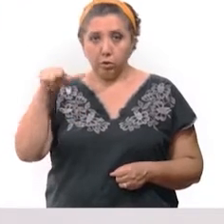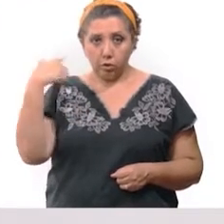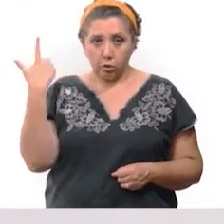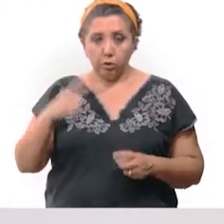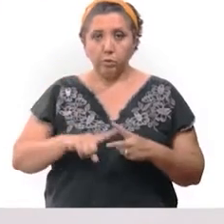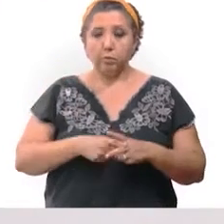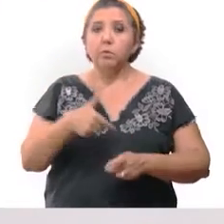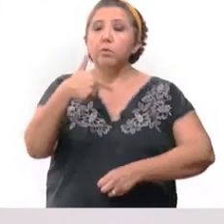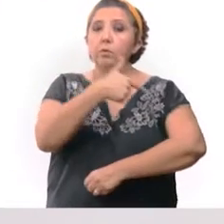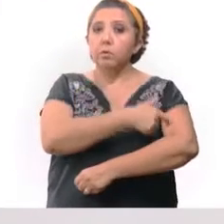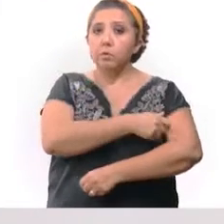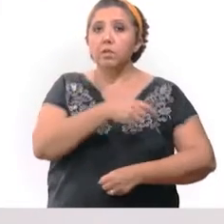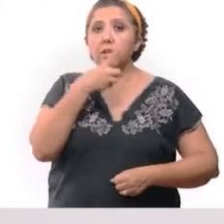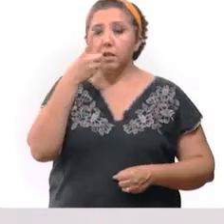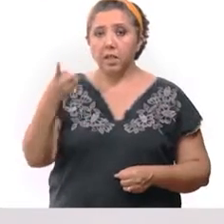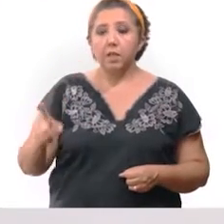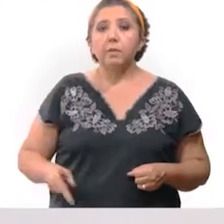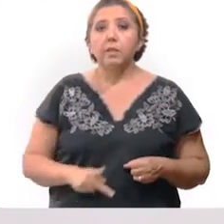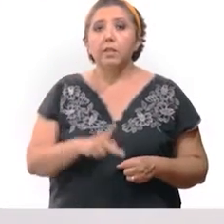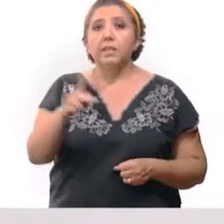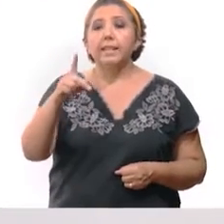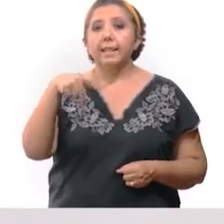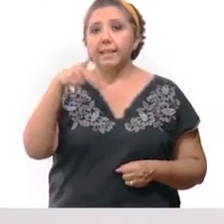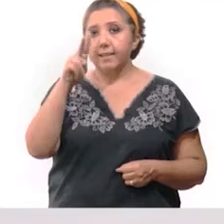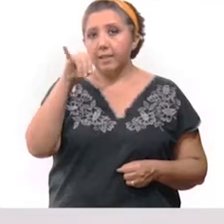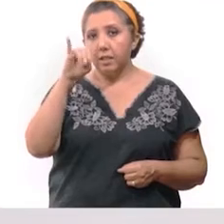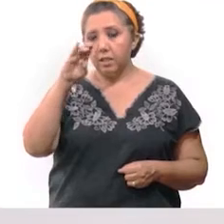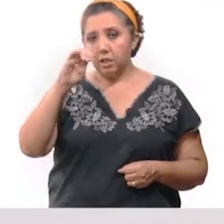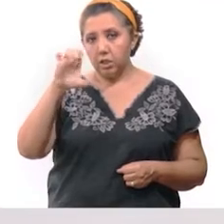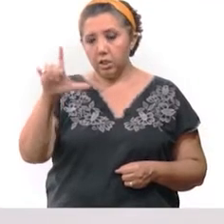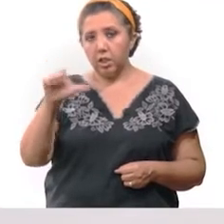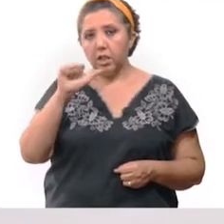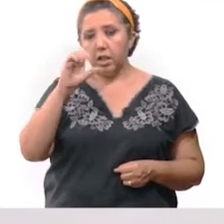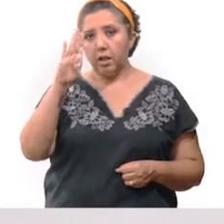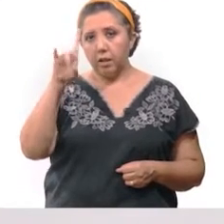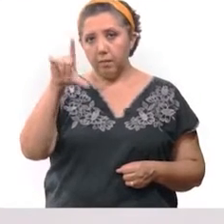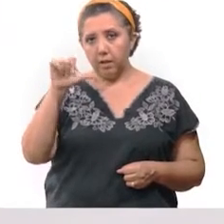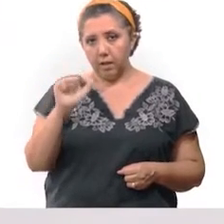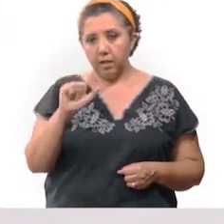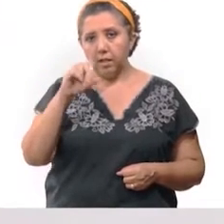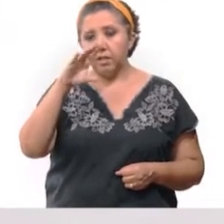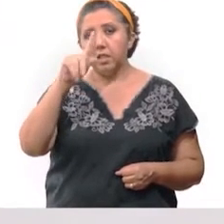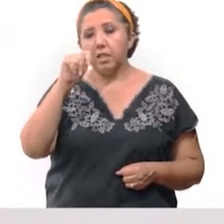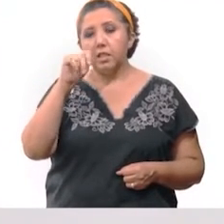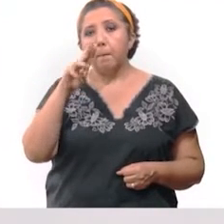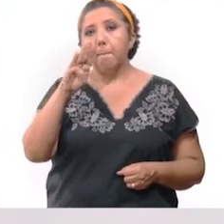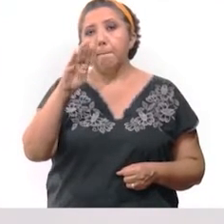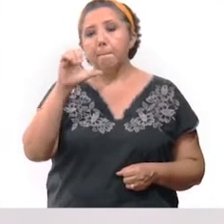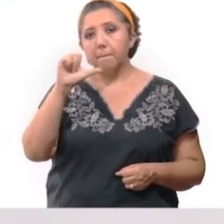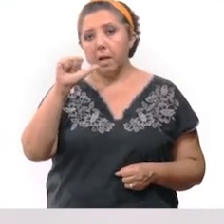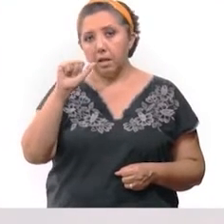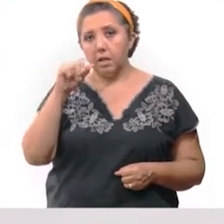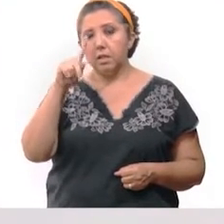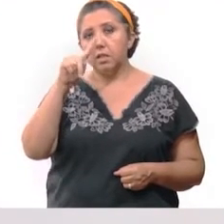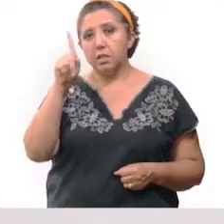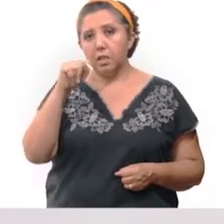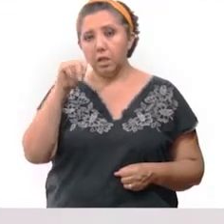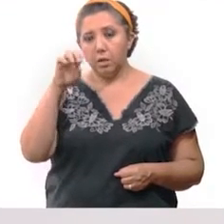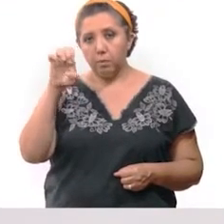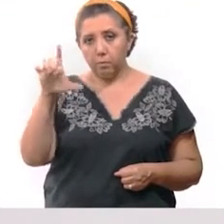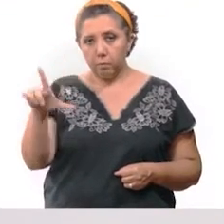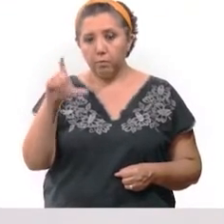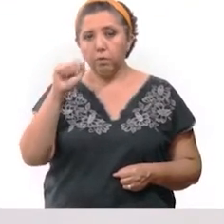chankom chochola, sinanche, homun, muna, jalacho, teabo, yashkaba, teko, tzukakap, citas, sukila, y